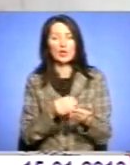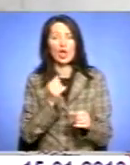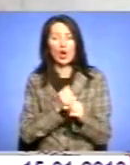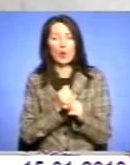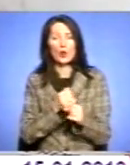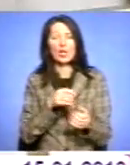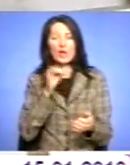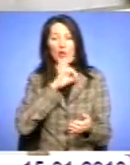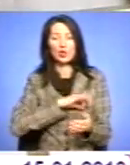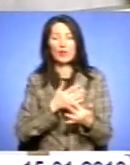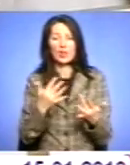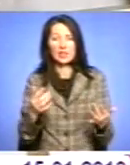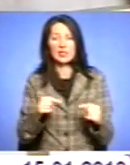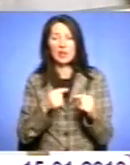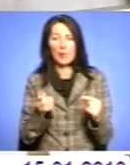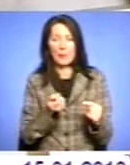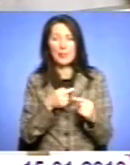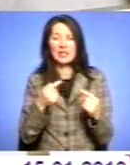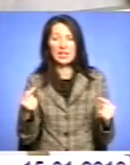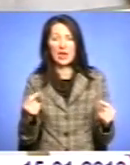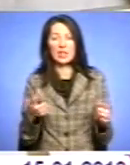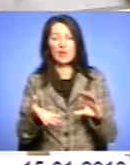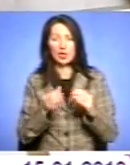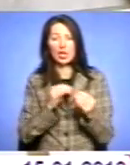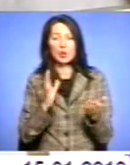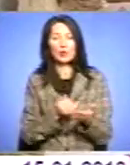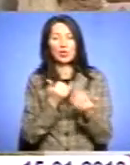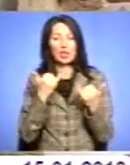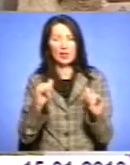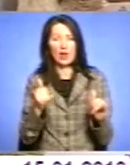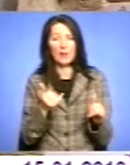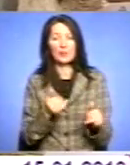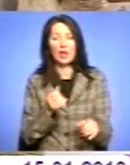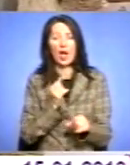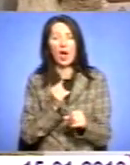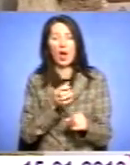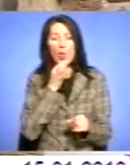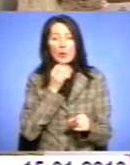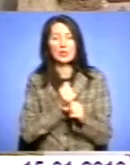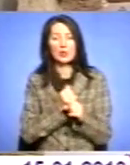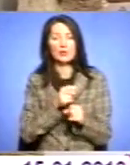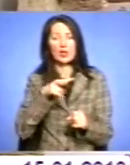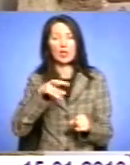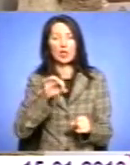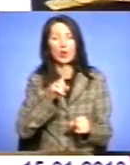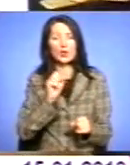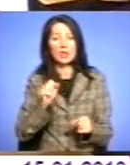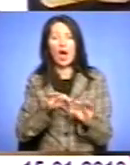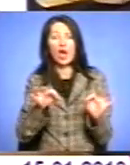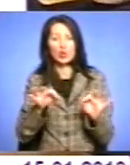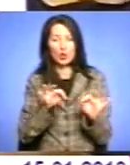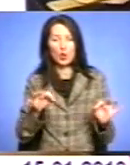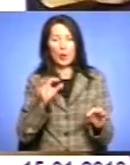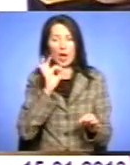найрізноманітніші матеріали, а в результаті виходять дива. Найбільше полюбляє працювати з лозою та соломою. Каже, що найкращі роботи –